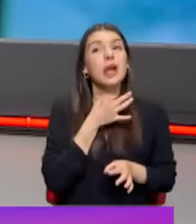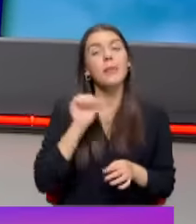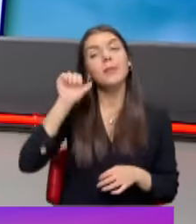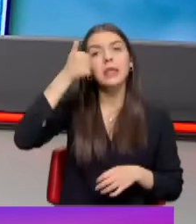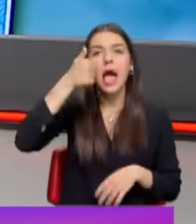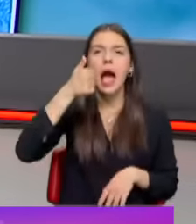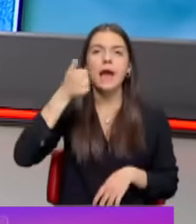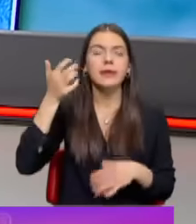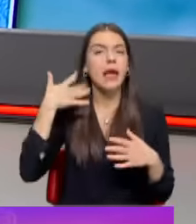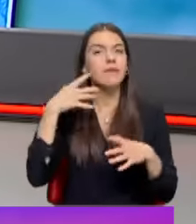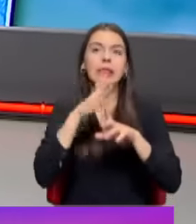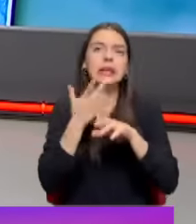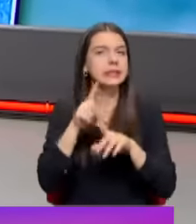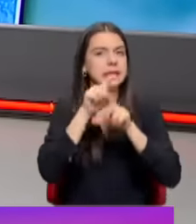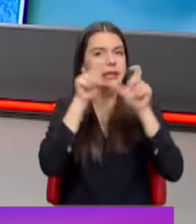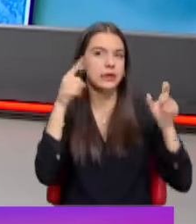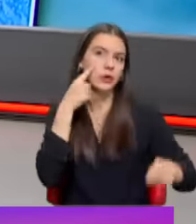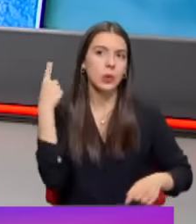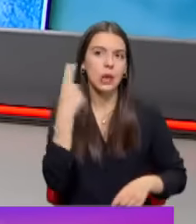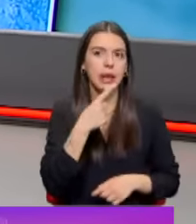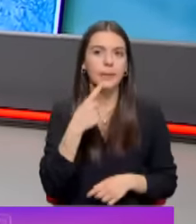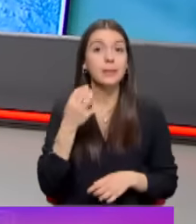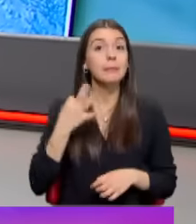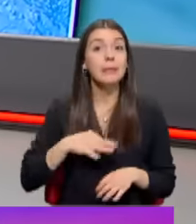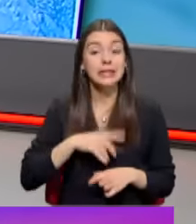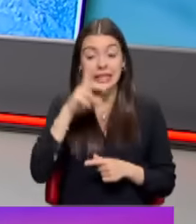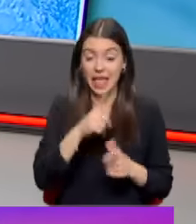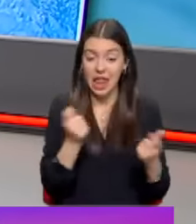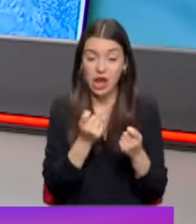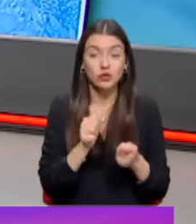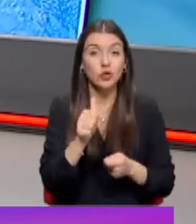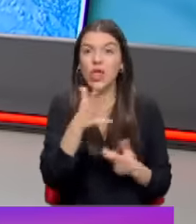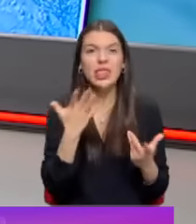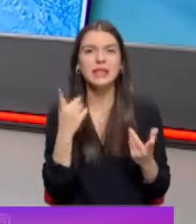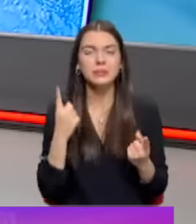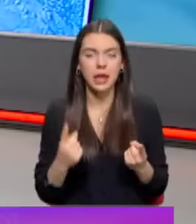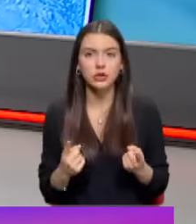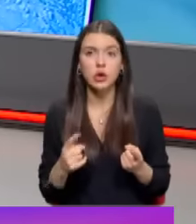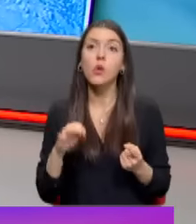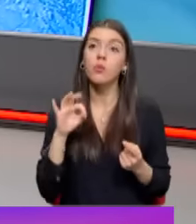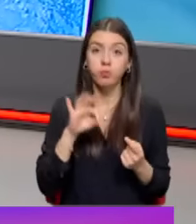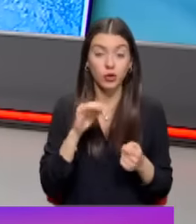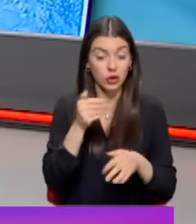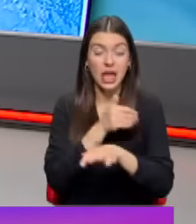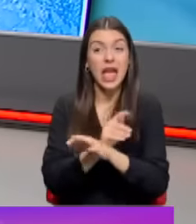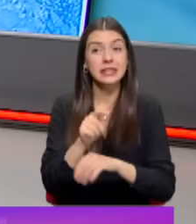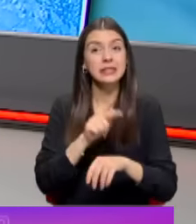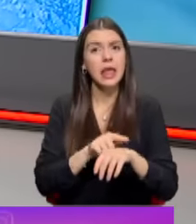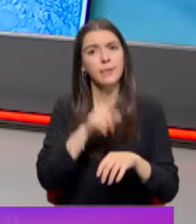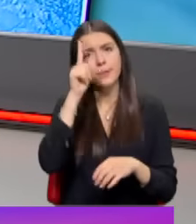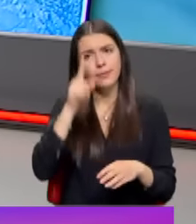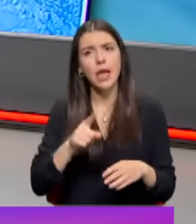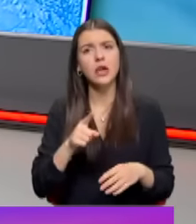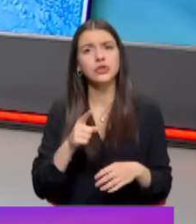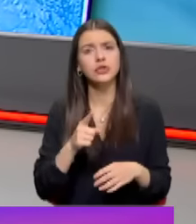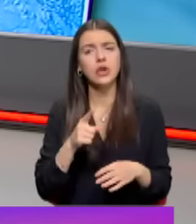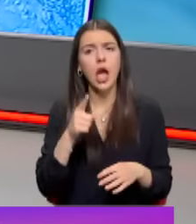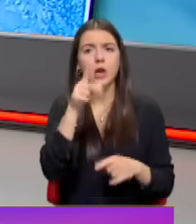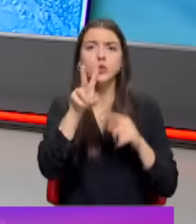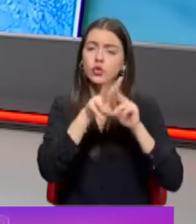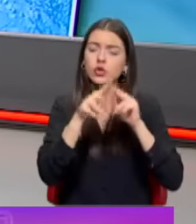haritasını da görelim. Pazartesi haftanın ilk iş günü nasıl başlayacak? Bakın. Bugün geç saatlerde başlayacak olan en